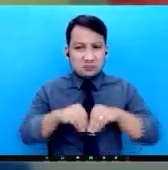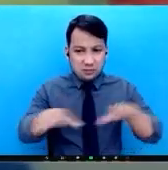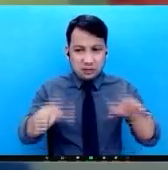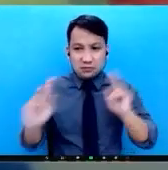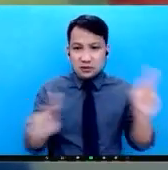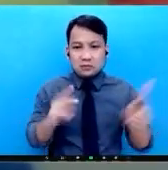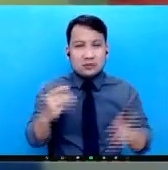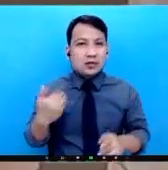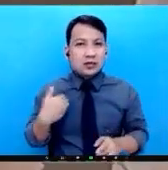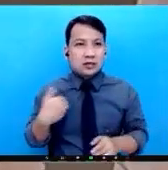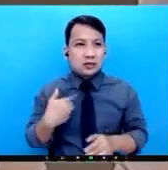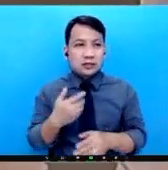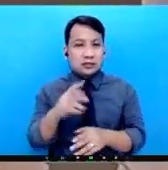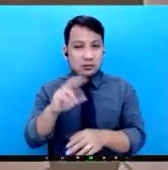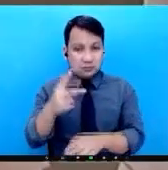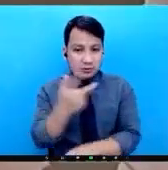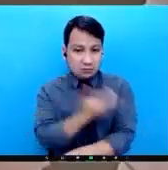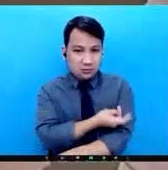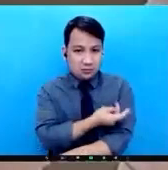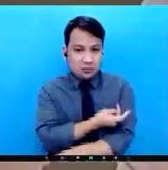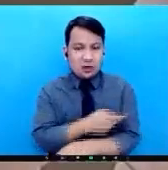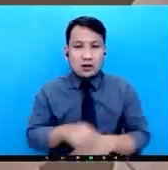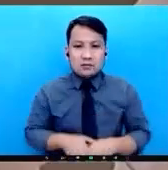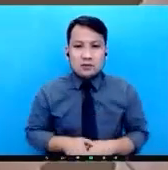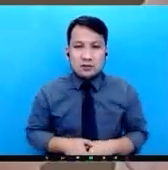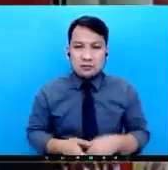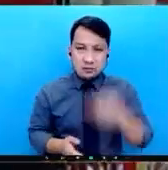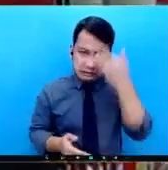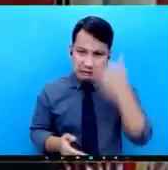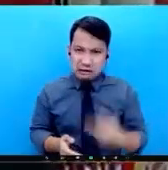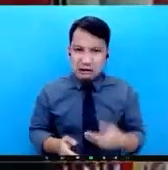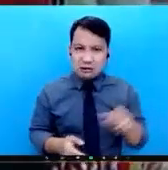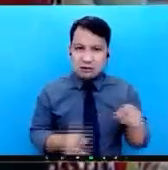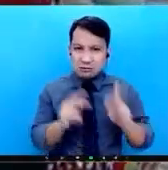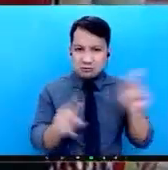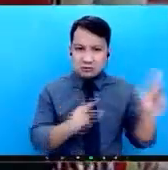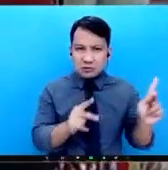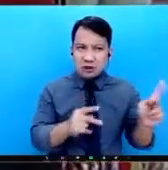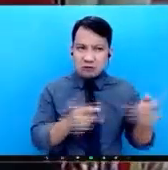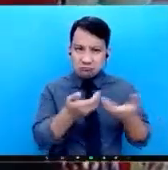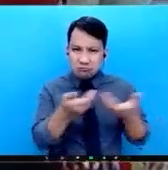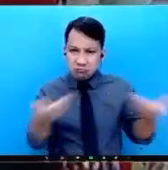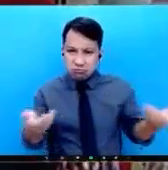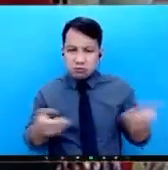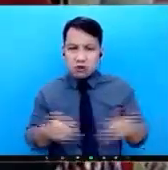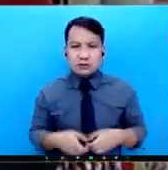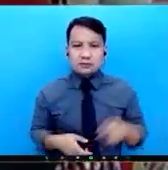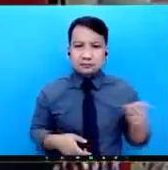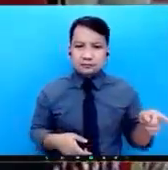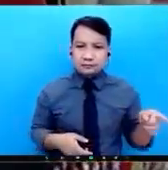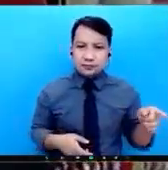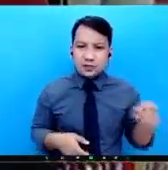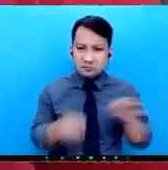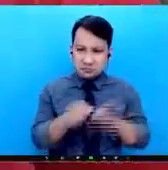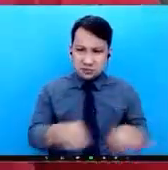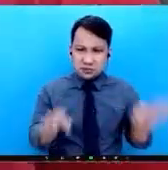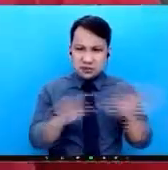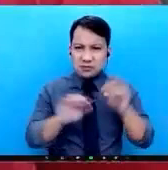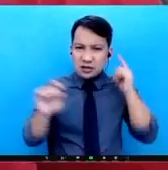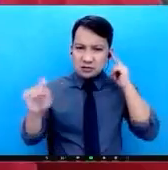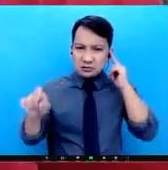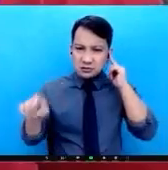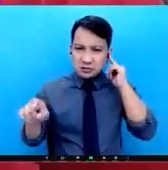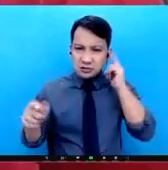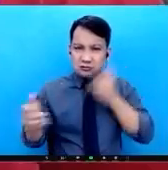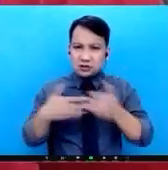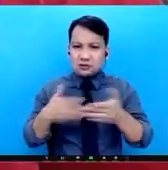natin nabuboost. Hati naman ang opinyon ng taong bayan tungkol dito. Kailangan sir para ano yun, hindi lang